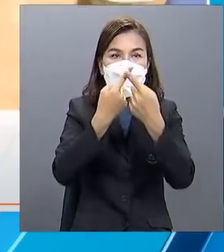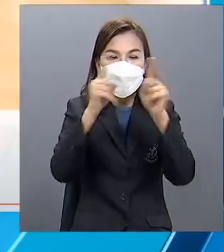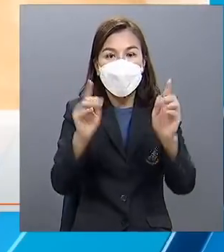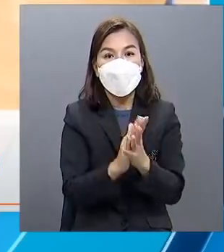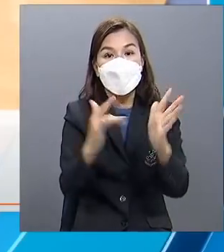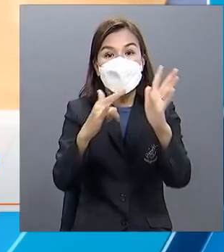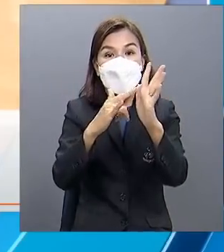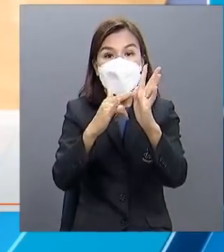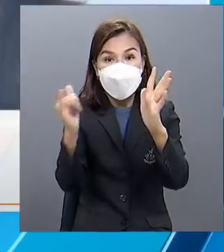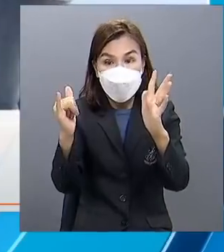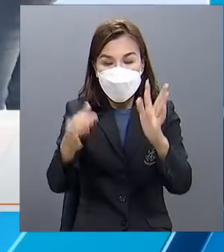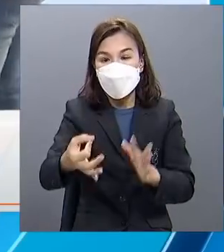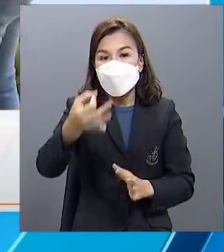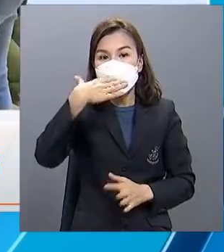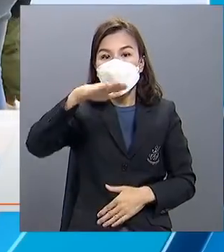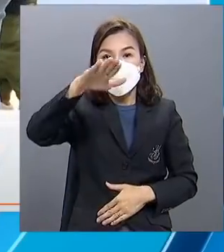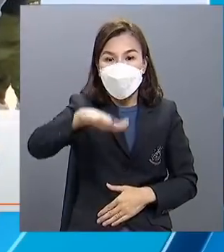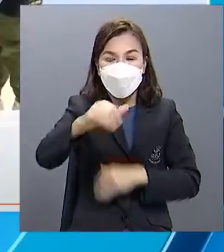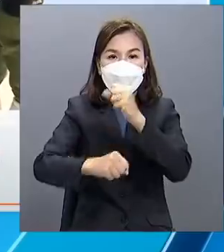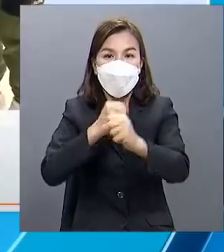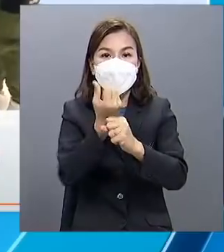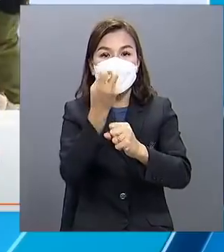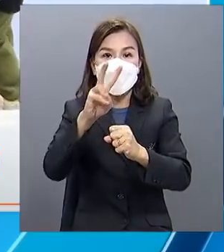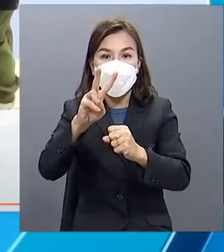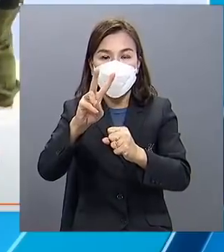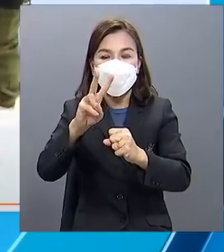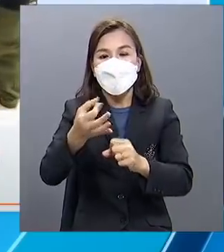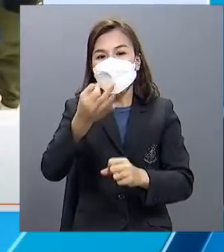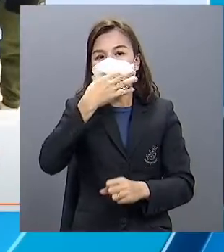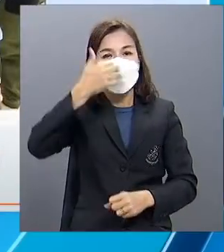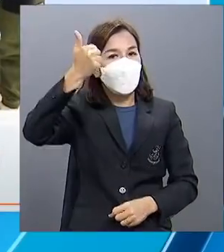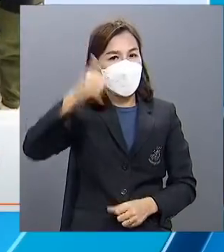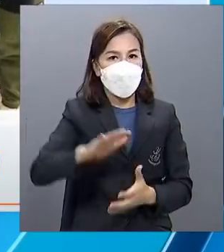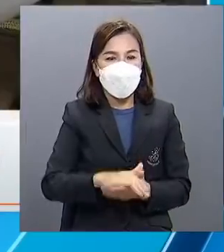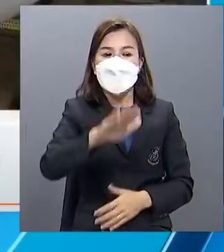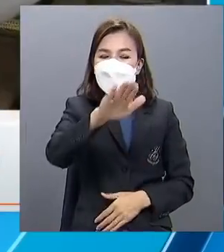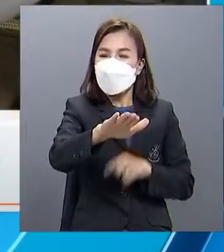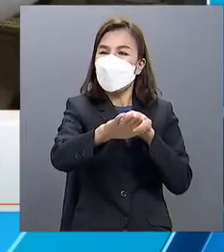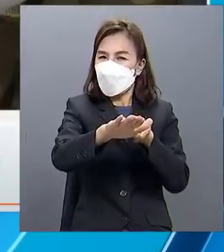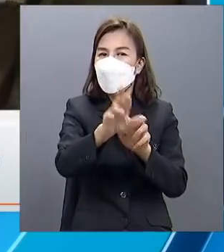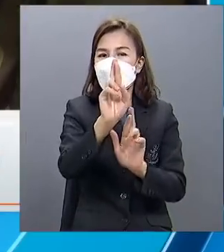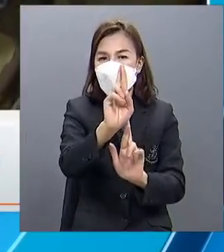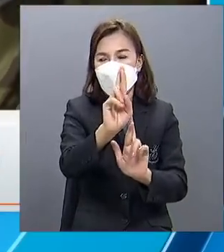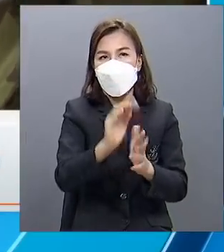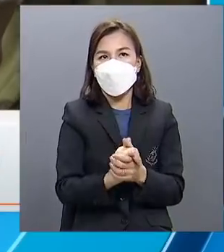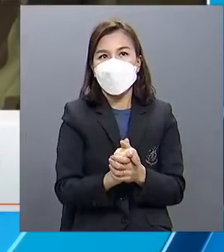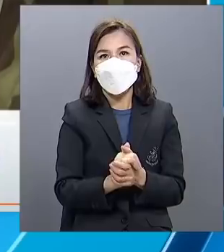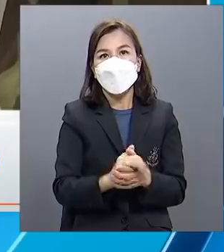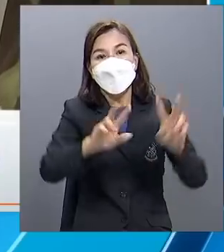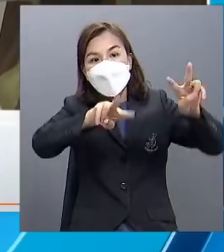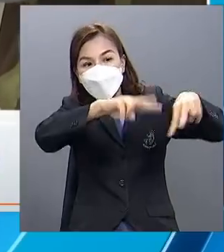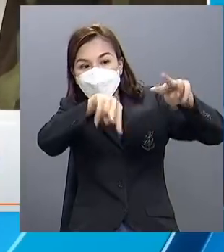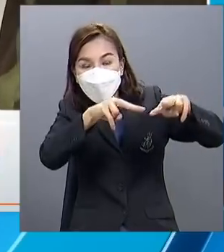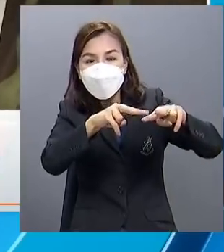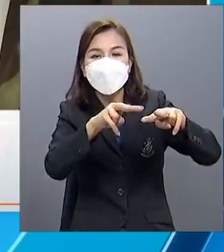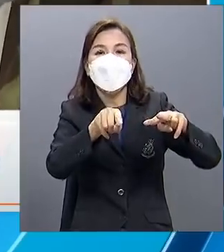เด็กที่ต่ำกว่า 12เลยแม้แต่ตัวเดียวนะครับไปนั้นเด็กอย่างว่าความเสี่ยงเยอะแล้วก็อยากรักษาจริงๆจังเนี่ยที่เป็นยาสมัยใหม่ที่ออก